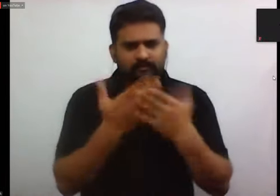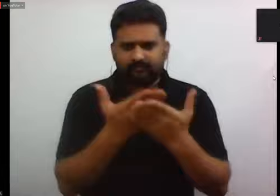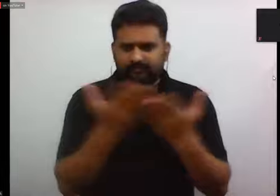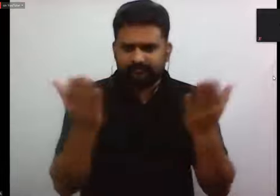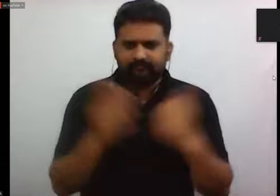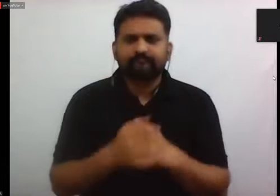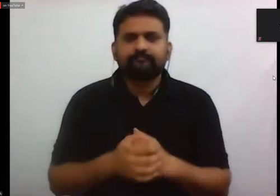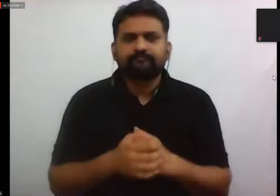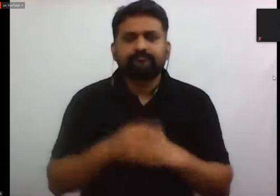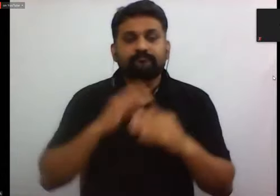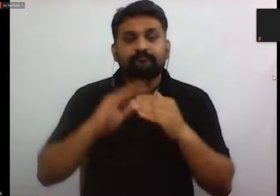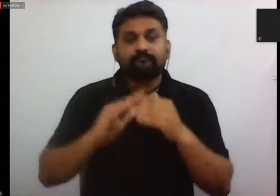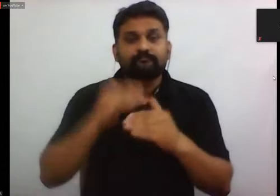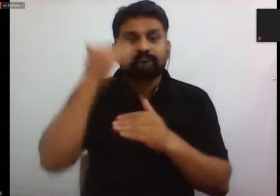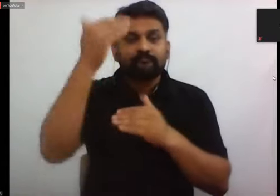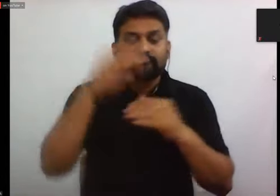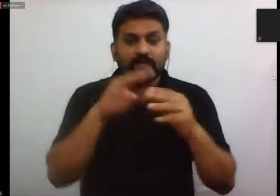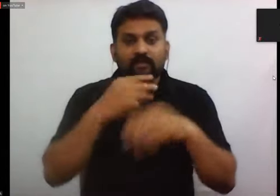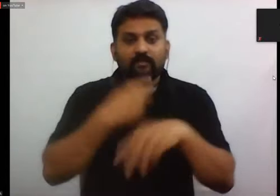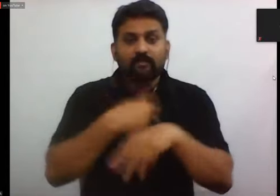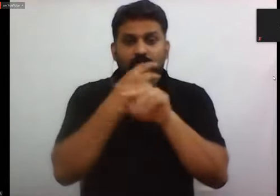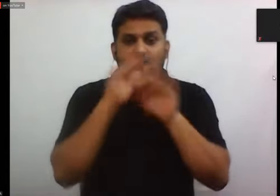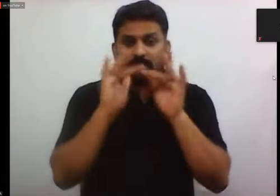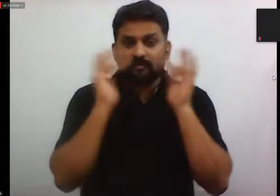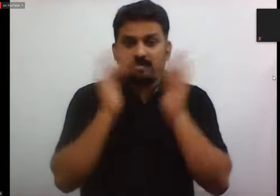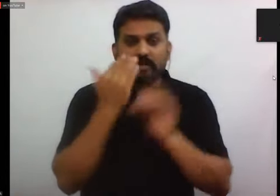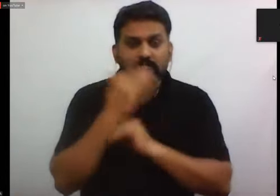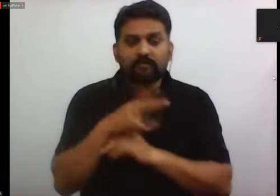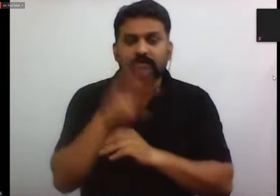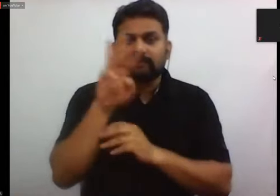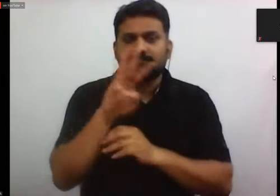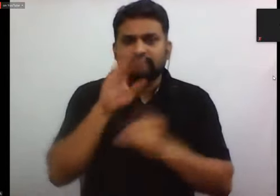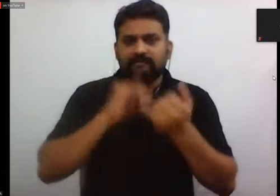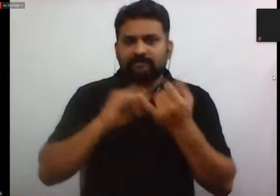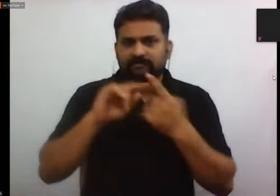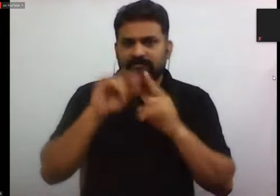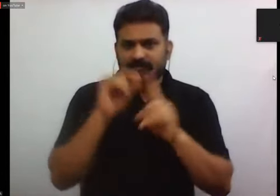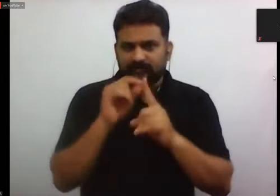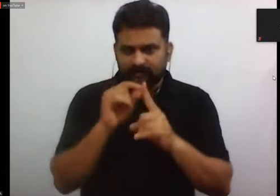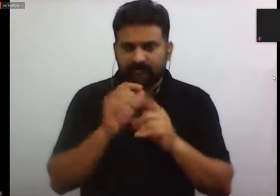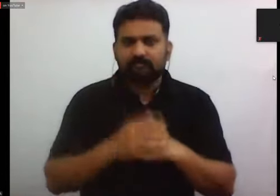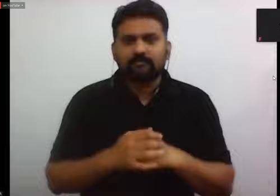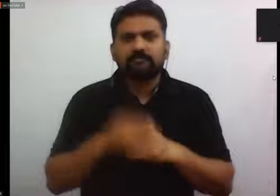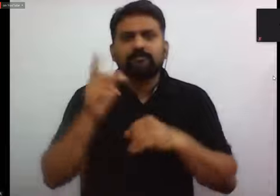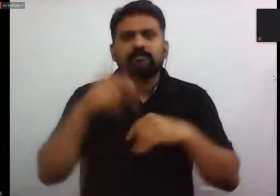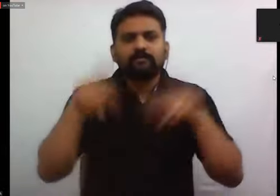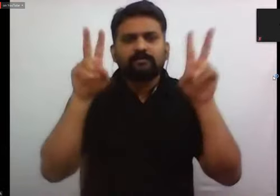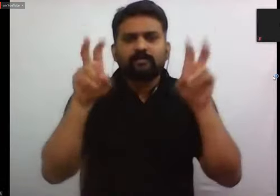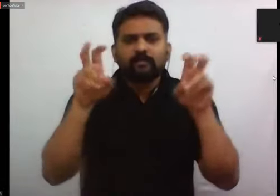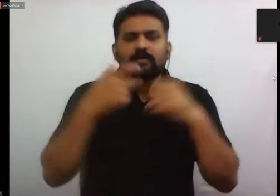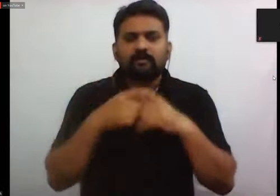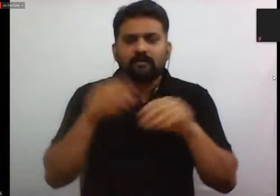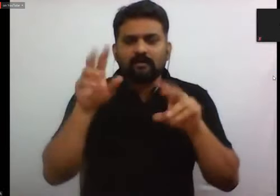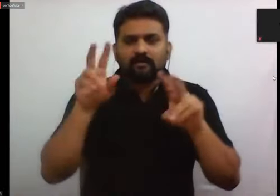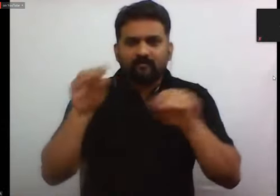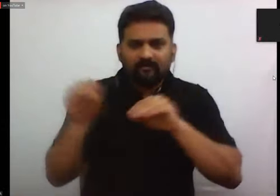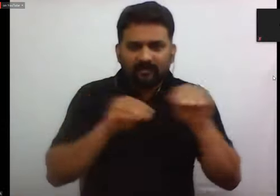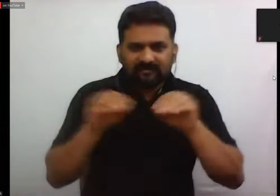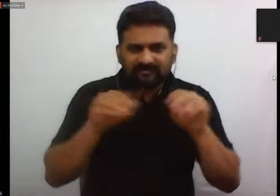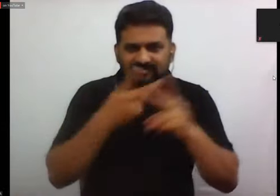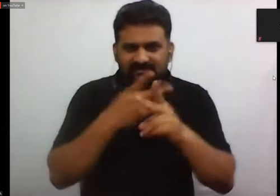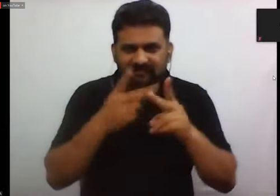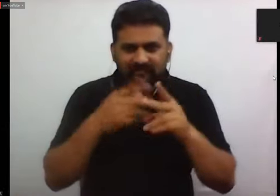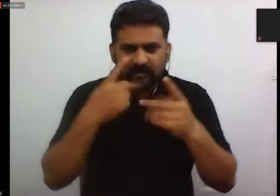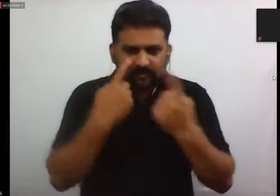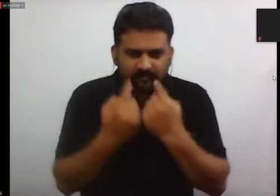हमारे नेक्स्ट वेबिनार 3rd of September को होने वाला है और उसका टॉपिक फंक्शनल असेसमेंट ऑन हेयरिंग